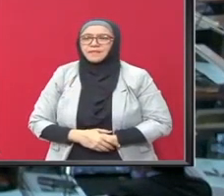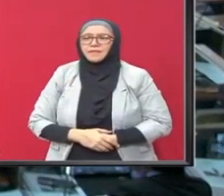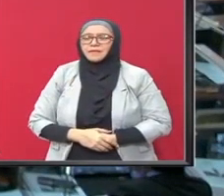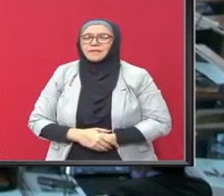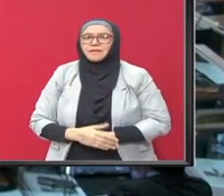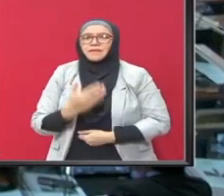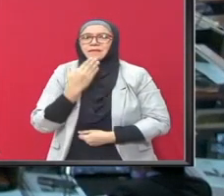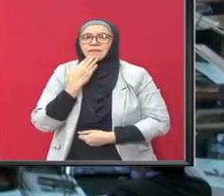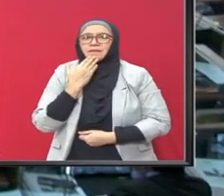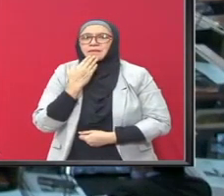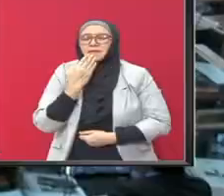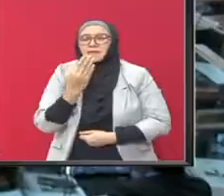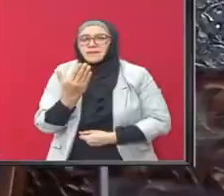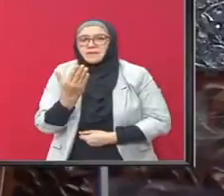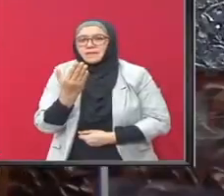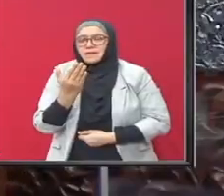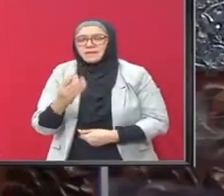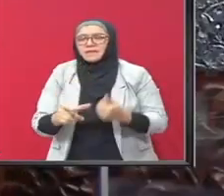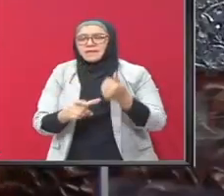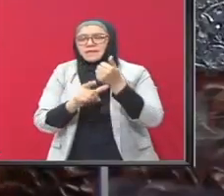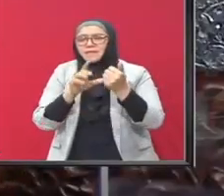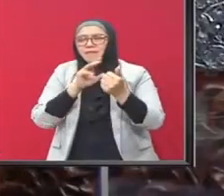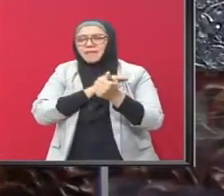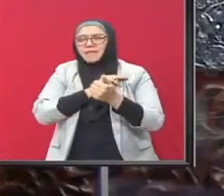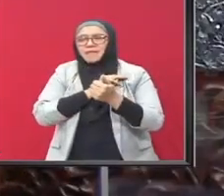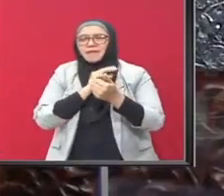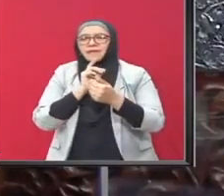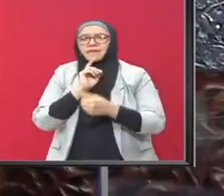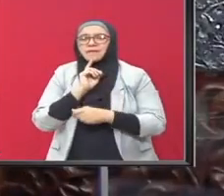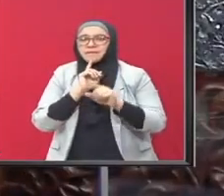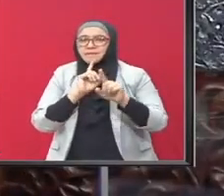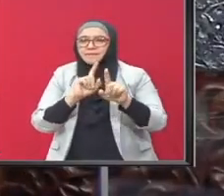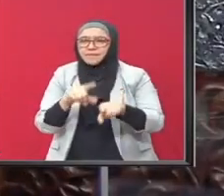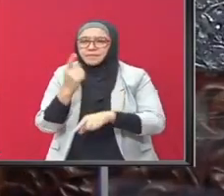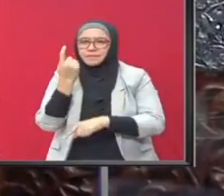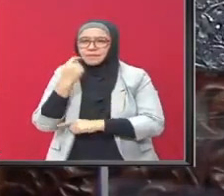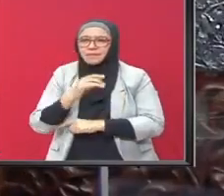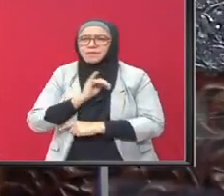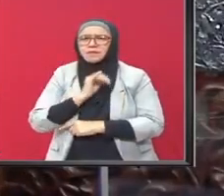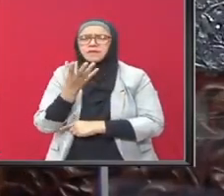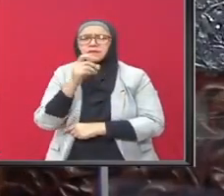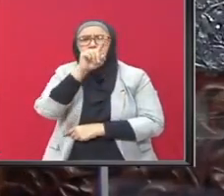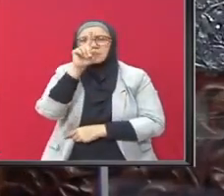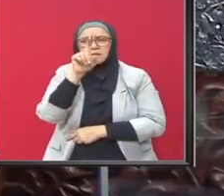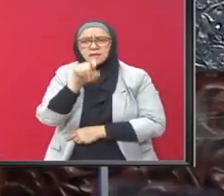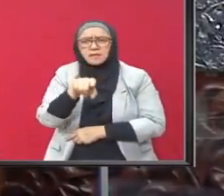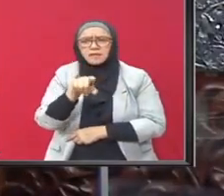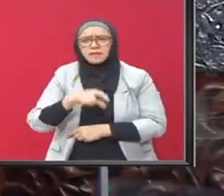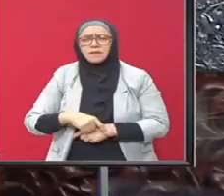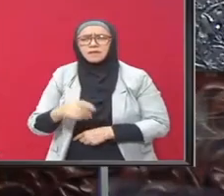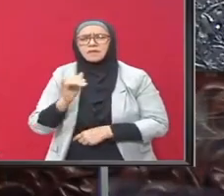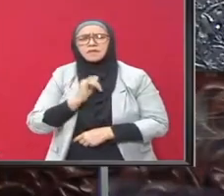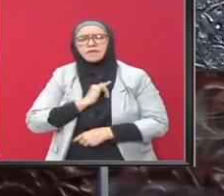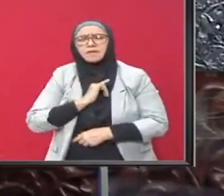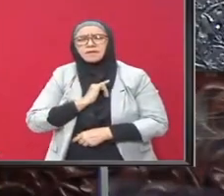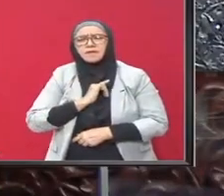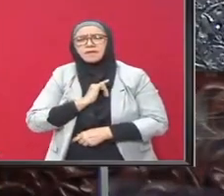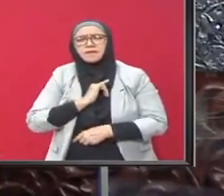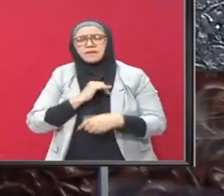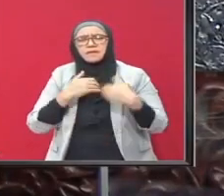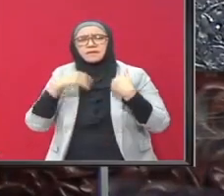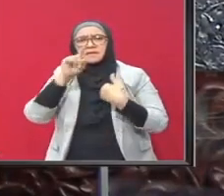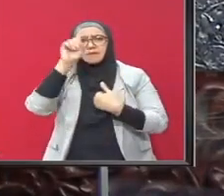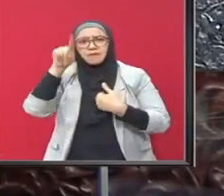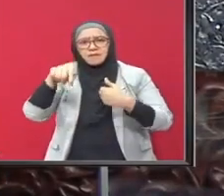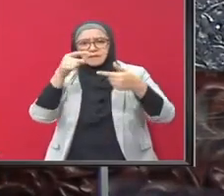terkasih timbalan menteri di atas jawaban tadi Saya ingin bertanya memenangkan soalan saya ini ada beberapa bahagian maka